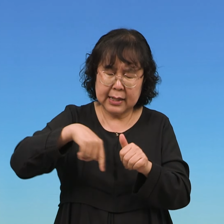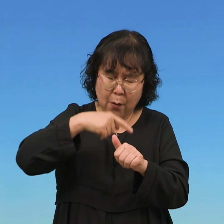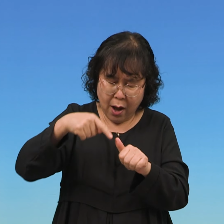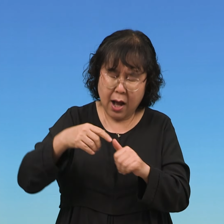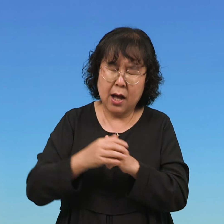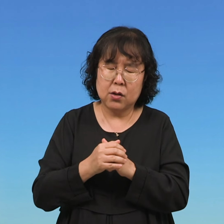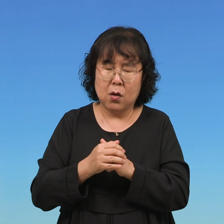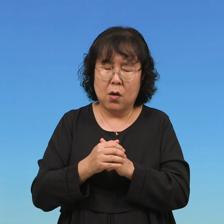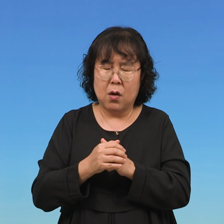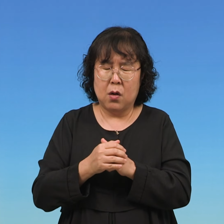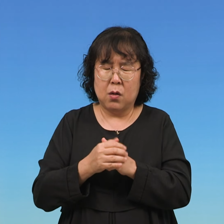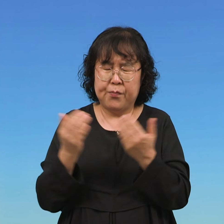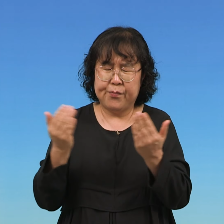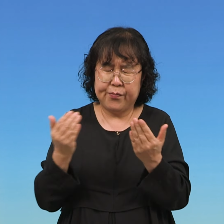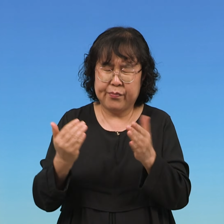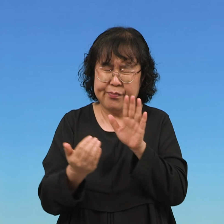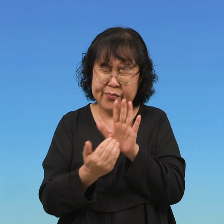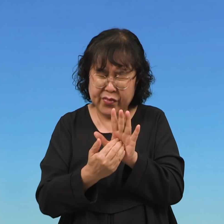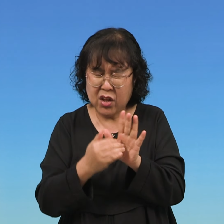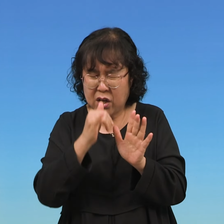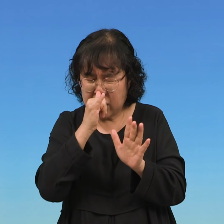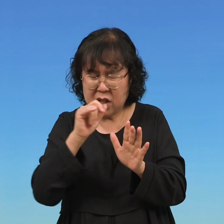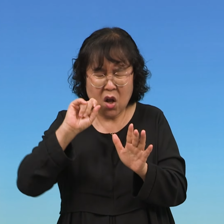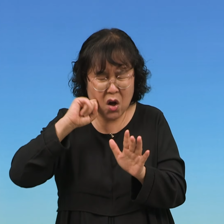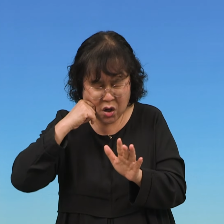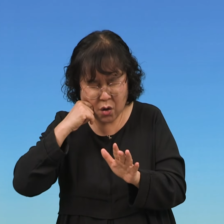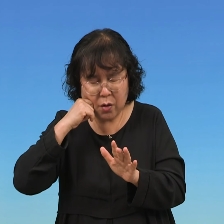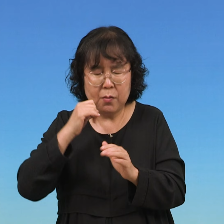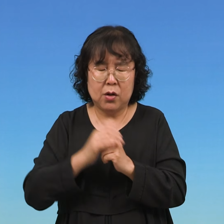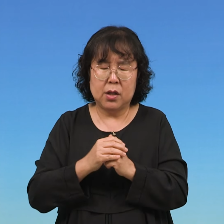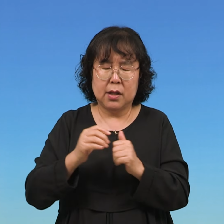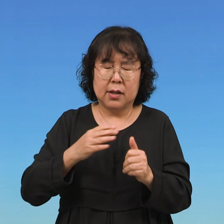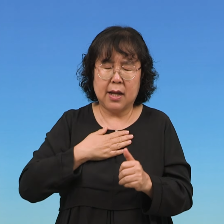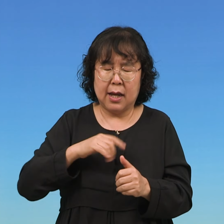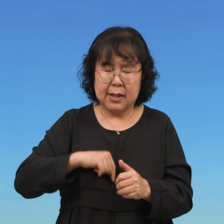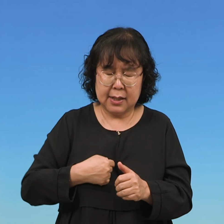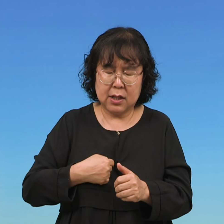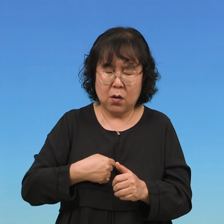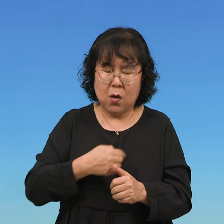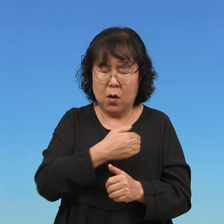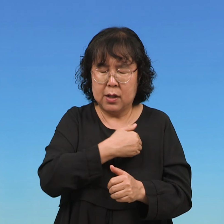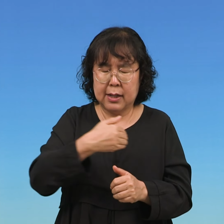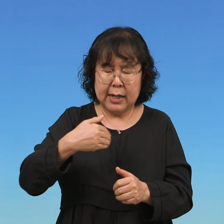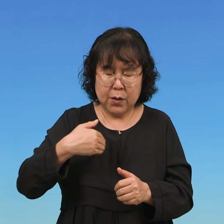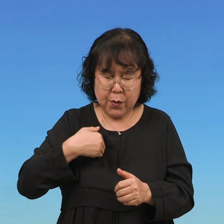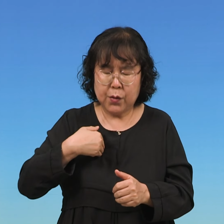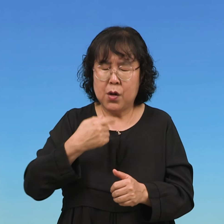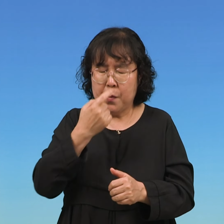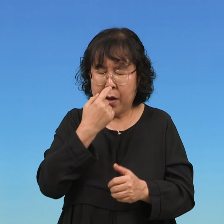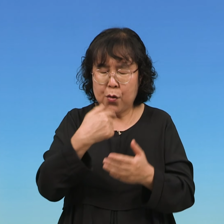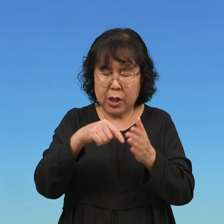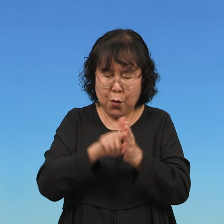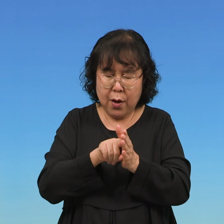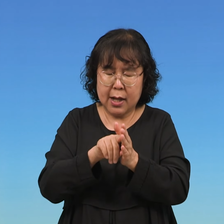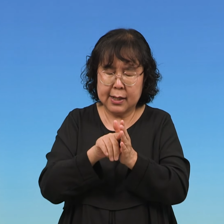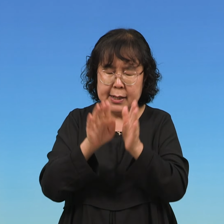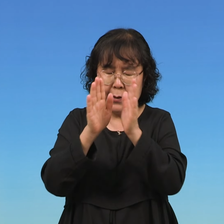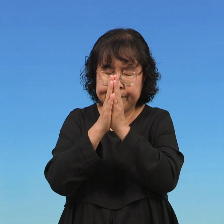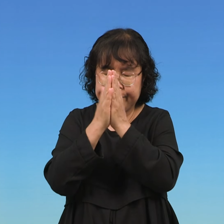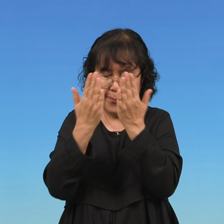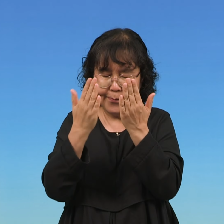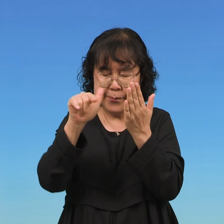상황 지금 어떤 사업이 잘 되지 않는 상황은 내가 자족을 배우기 위한 교과서라는 것을 깨닫게 하여